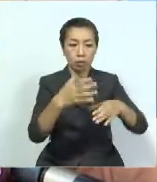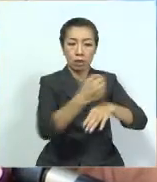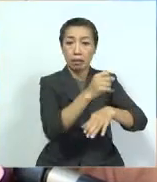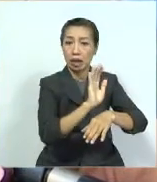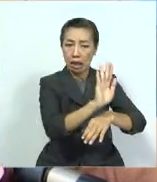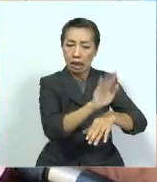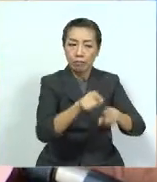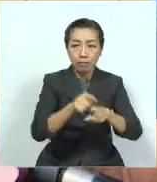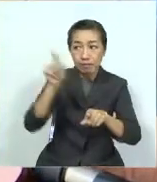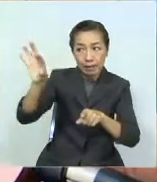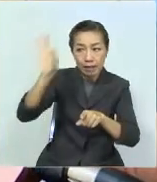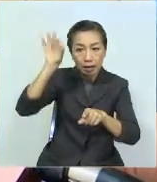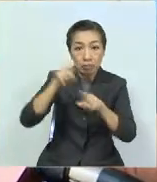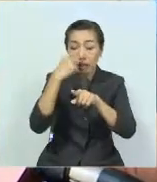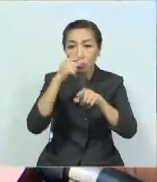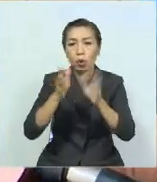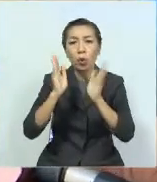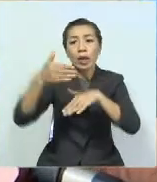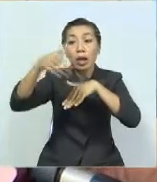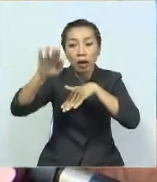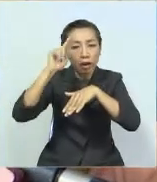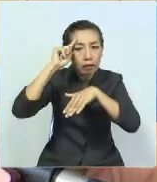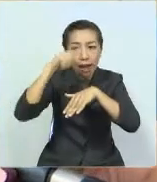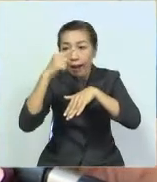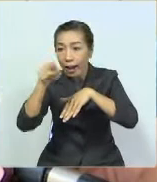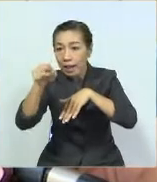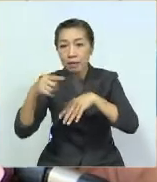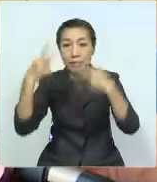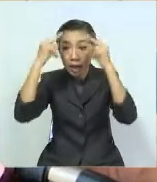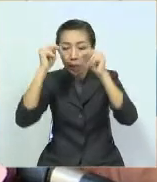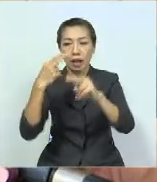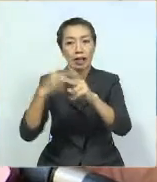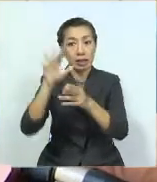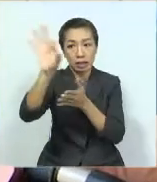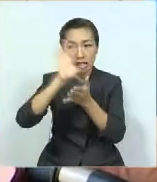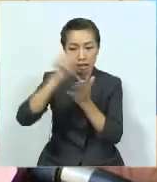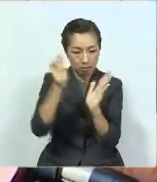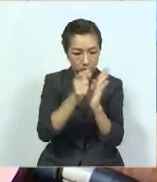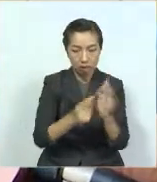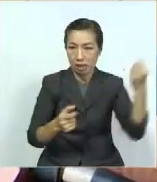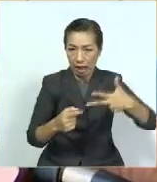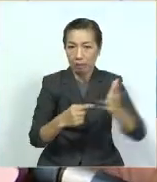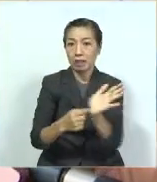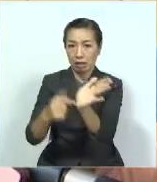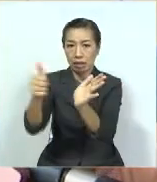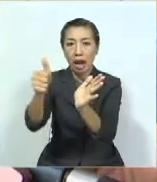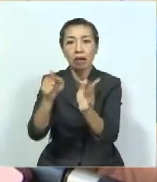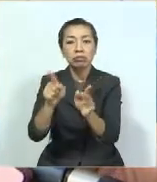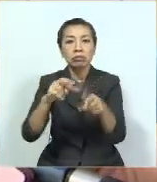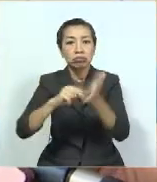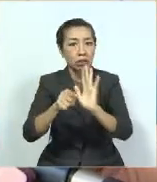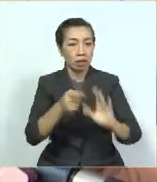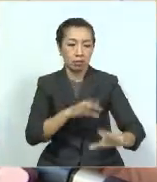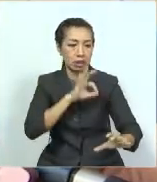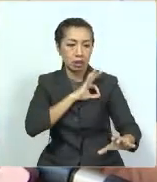การเมืองสามารถเสนอชื่อบุคคลที่จะเป็นนายกรัฐมนตรีได้3คนโดยที่ไม่จำเป็นจะต้องเป็นสมาชิกพรรคการเมือง